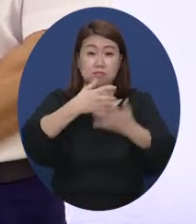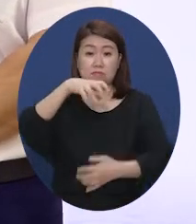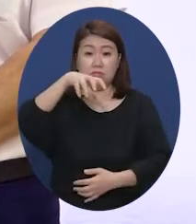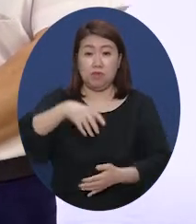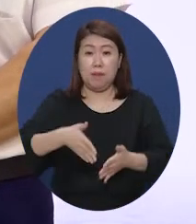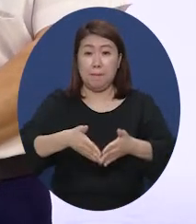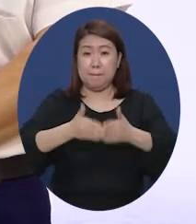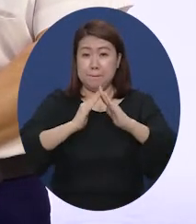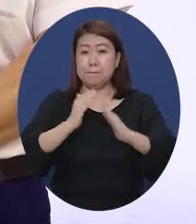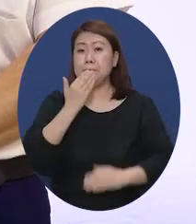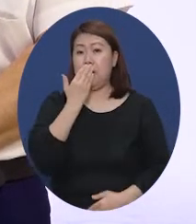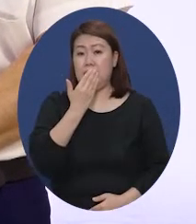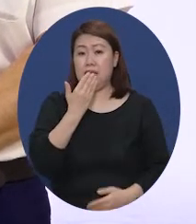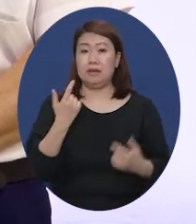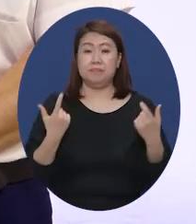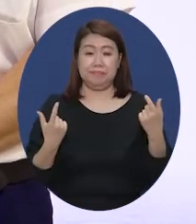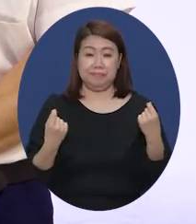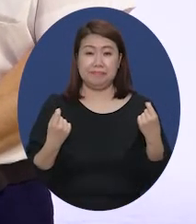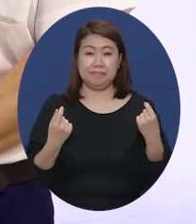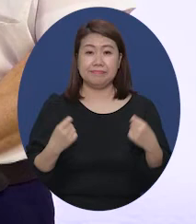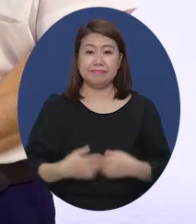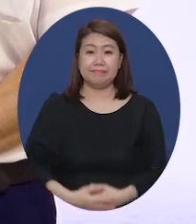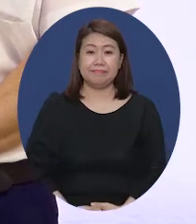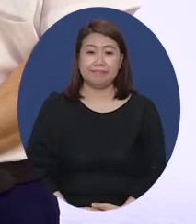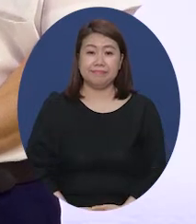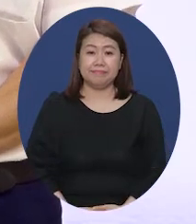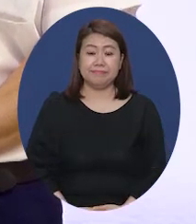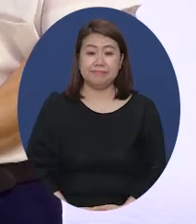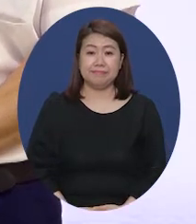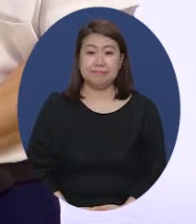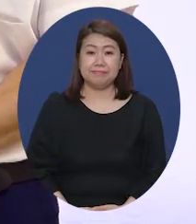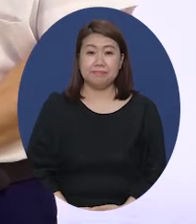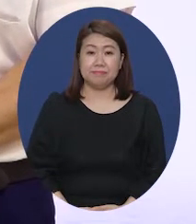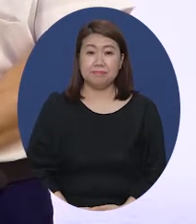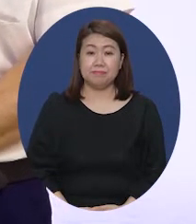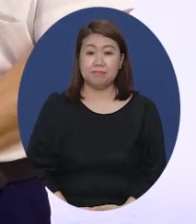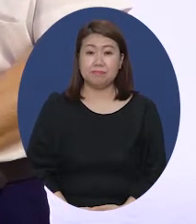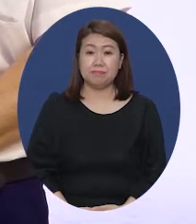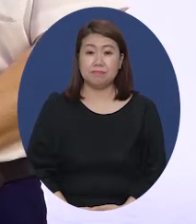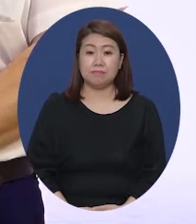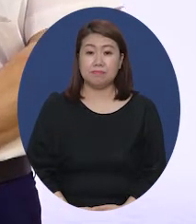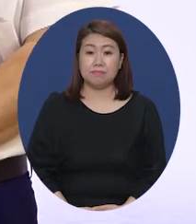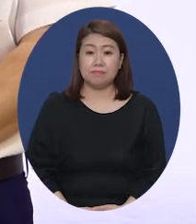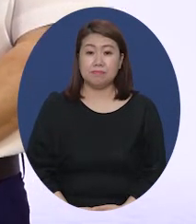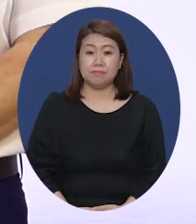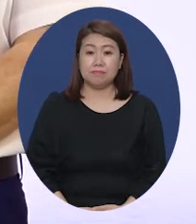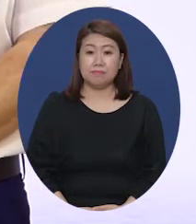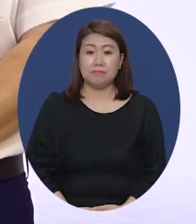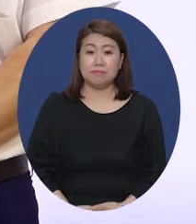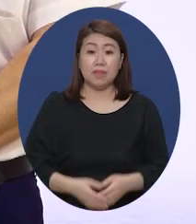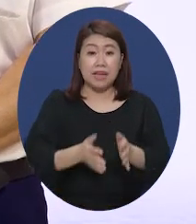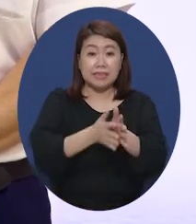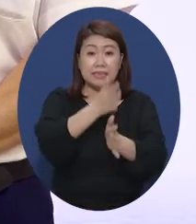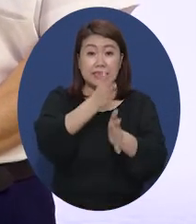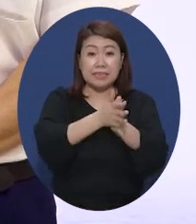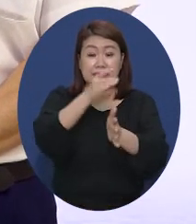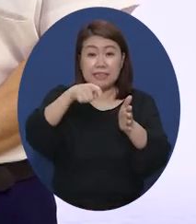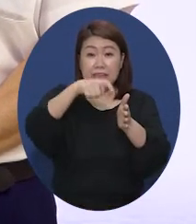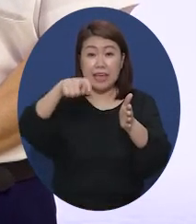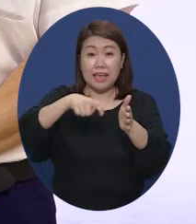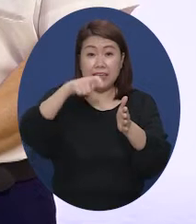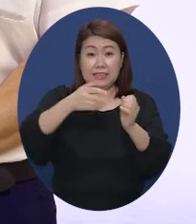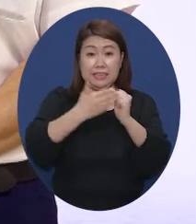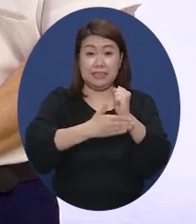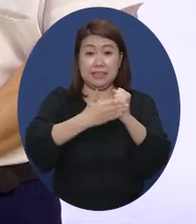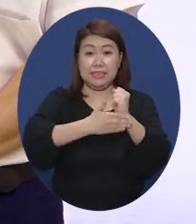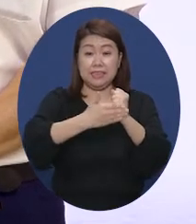이렇게 극장을 세울 수 있을 정도였으면 엄청났겠다는 생각이 들더군요. 자, 그 다음은 이제 일반